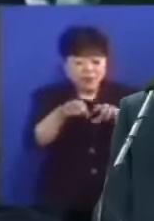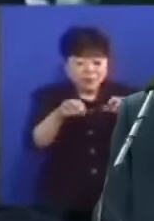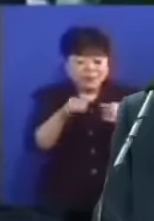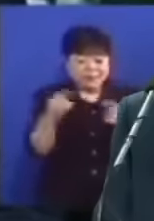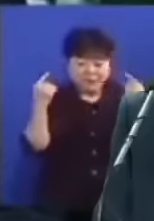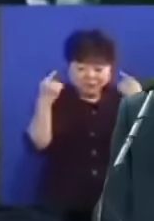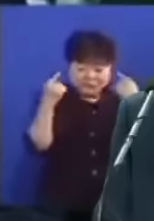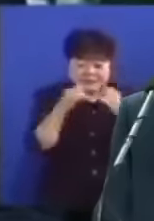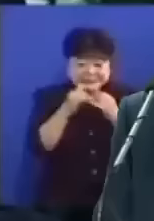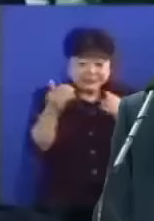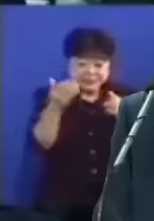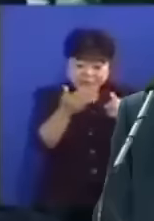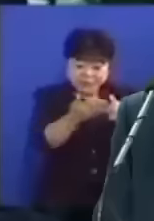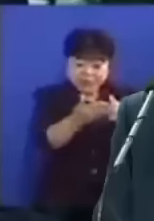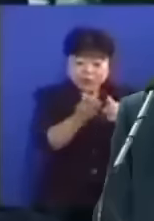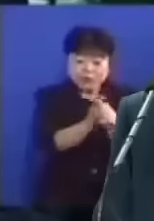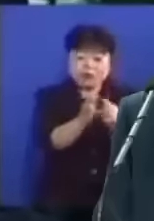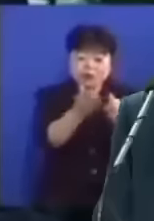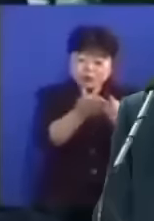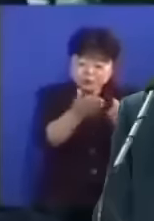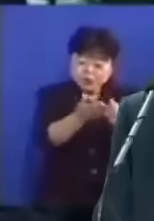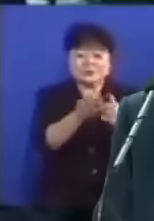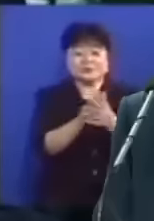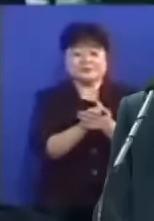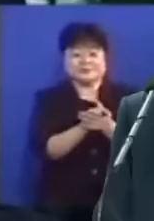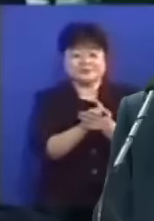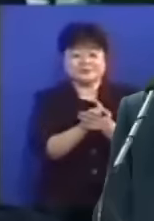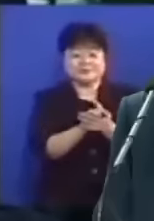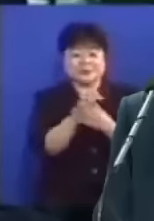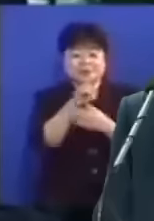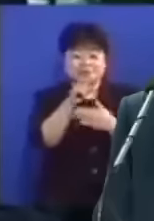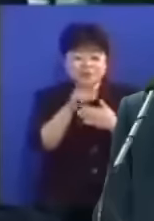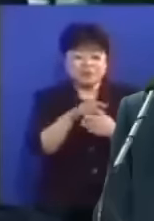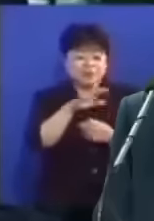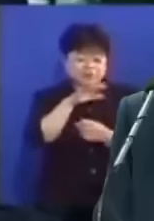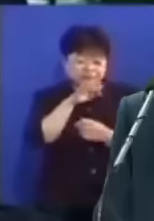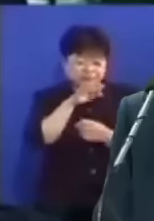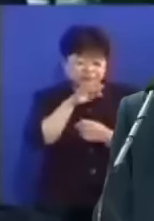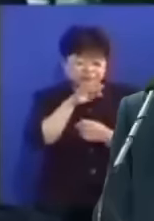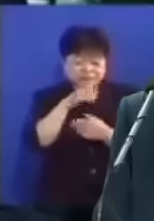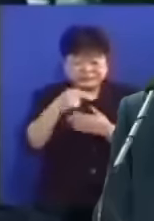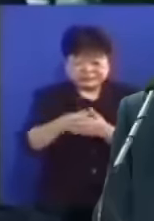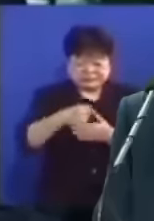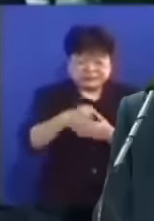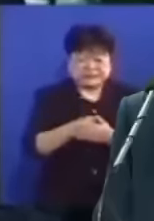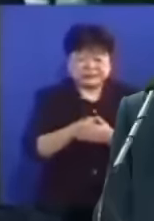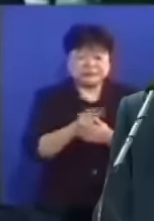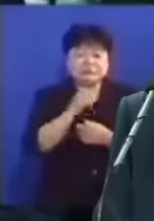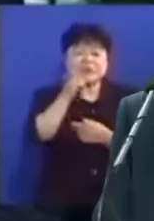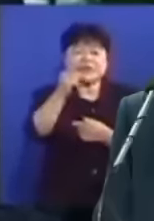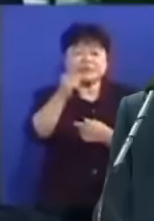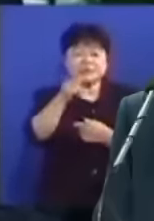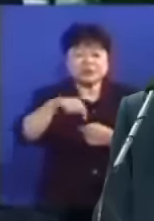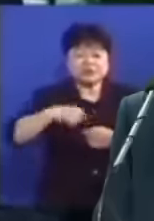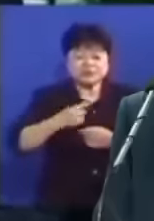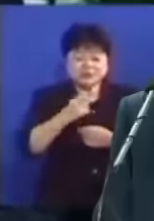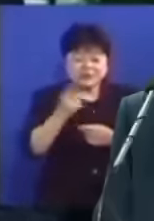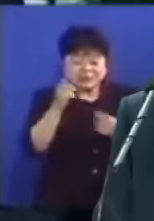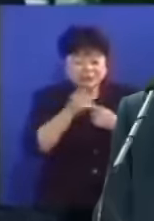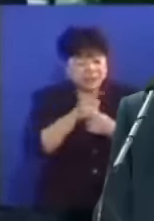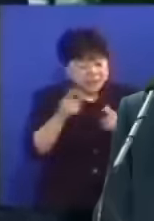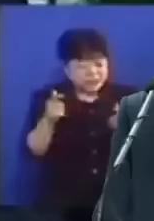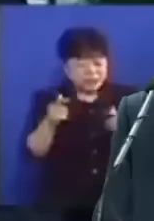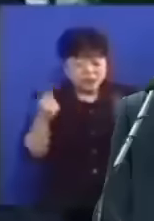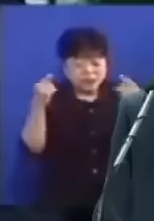듣는 사람들도 위로를 받습니다. 마음의 원망과 불평과 탄식을 말하면 자기만 상처 입는 것이